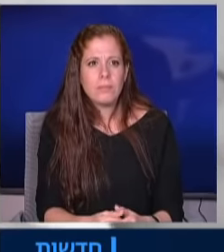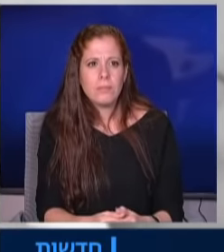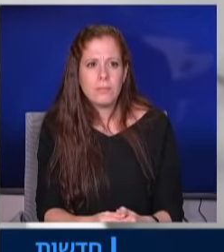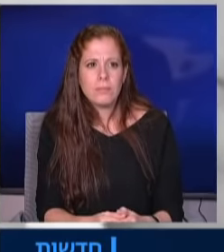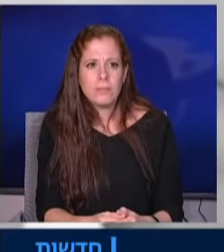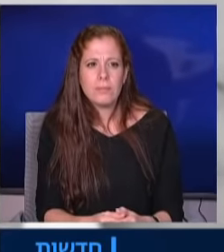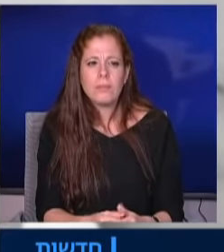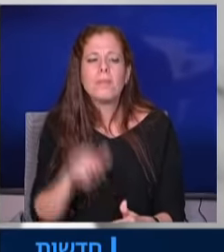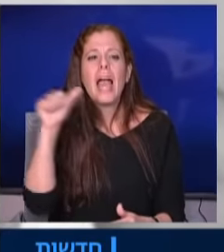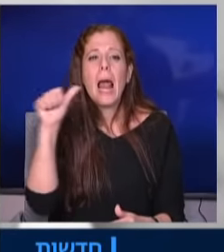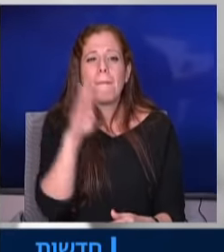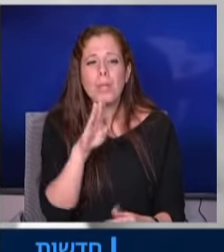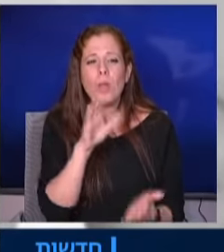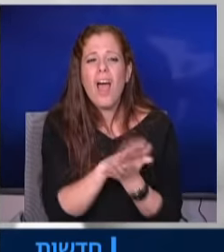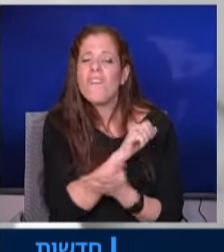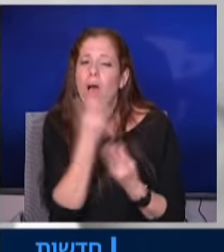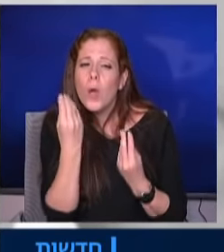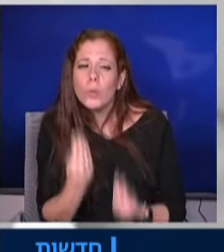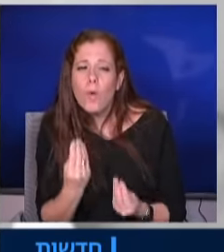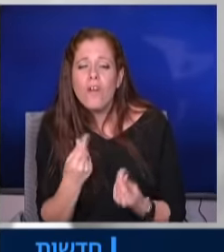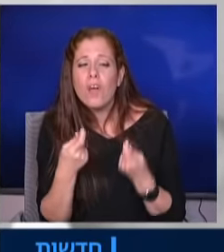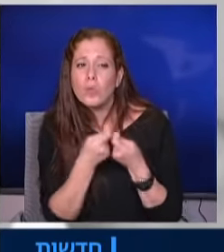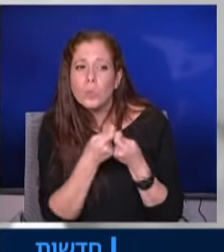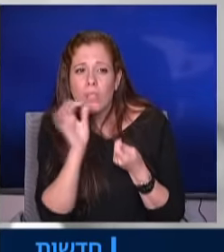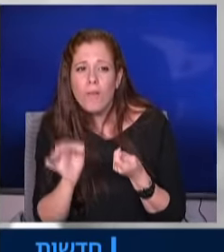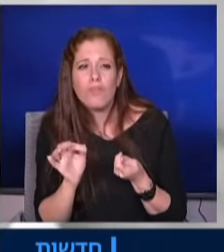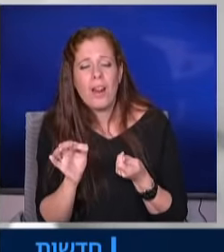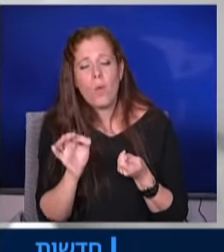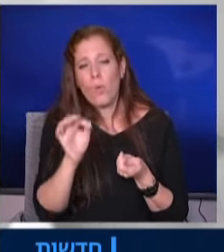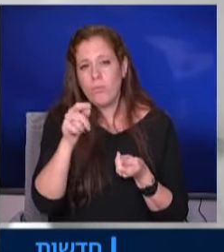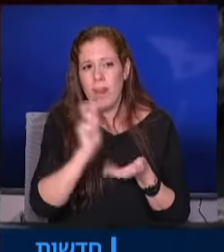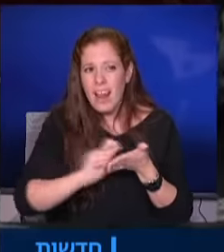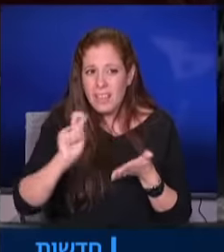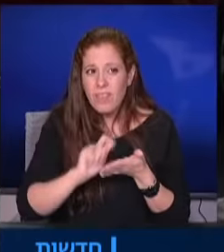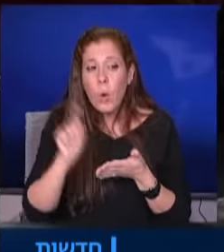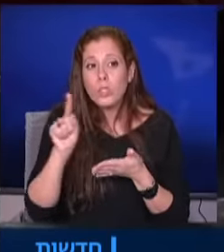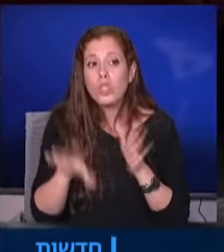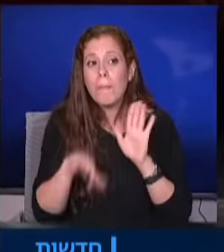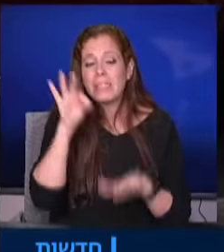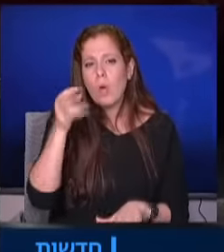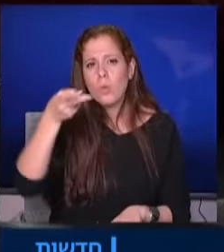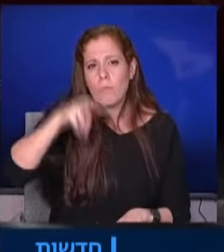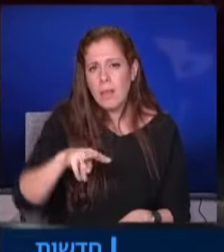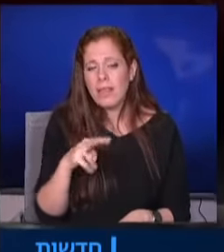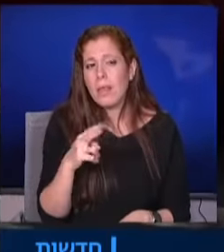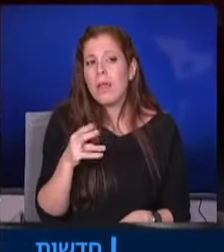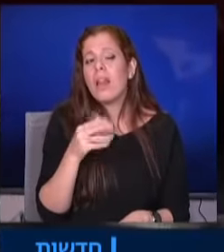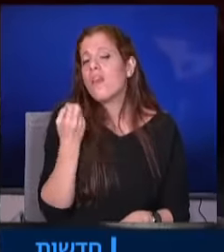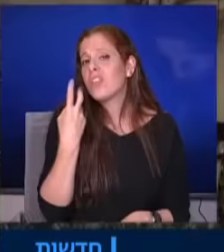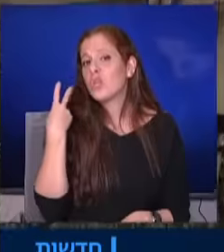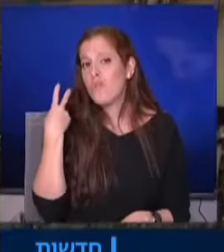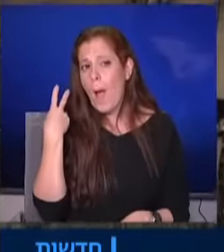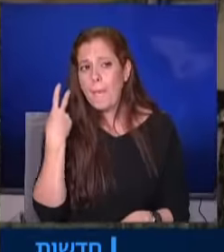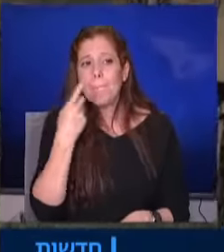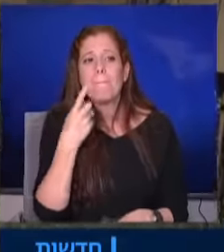אלעד ביטון, החבר הטוב והשותף של גיא לכתיבה וליצירה, הוא שמצא אותו ללא רוח חיים במיטתו לפני כשבועיים,